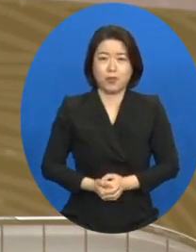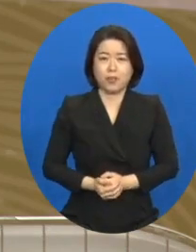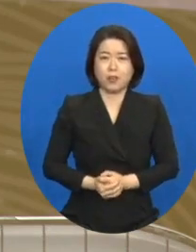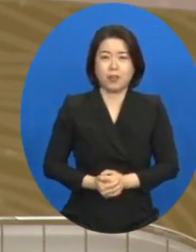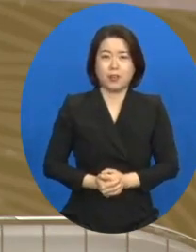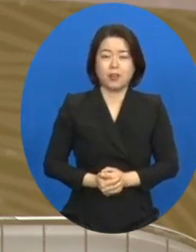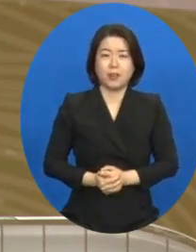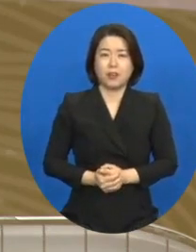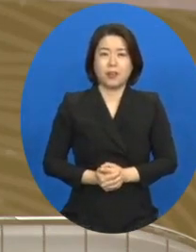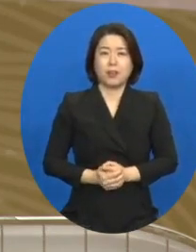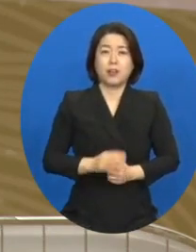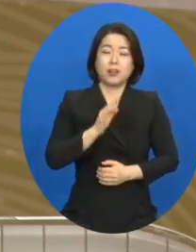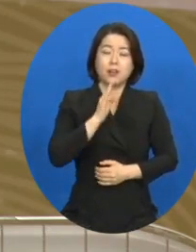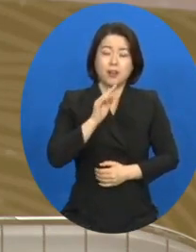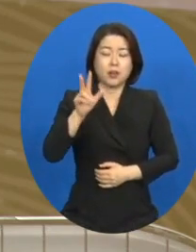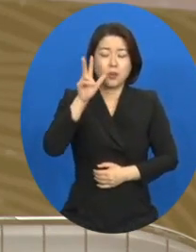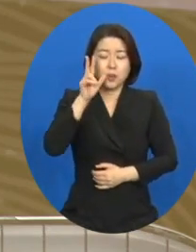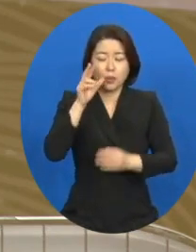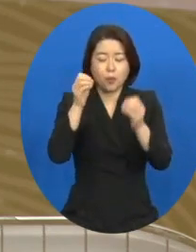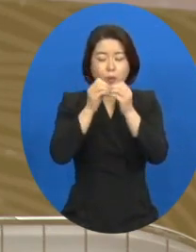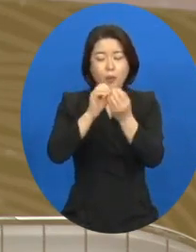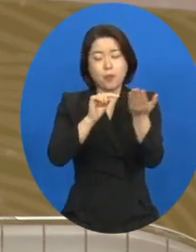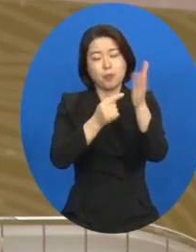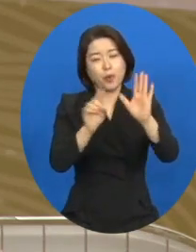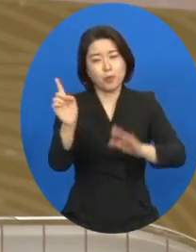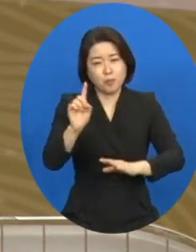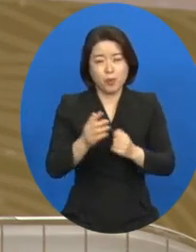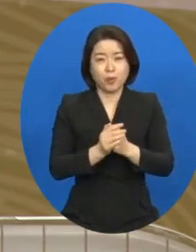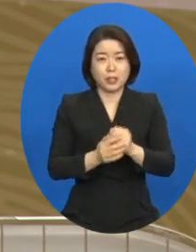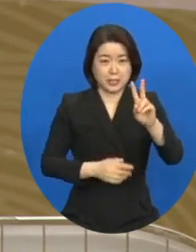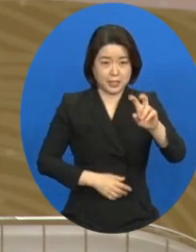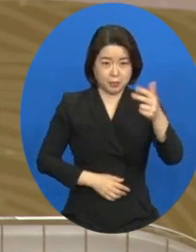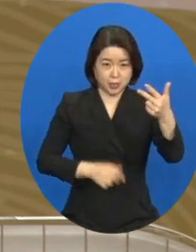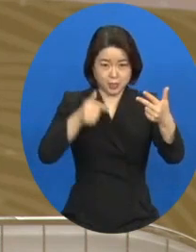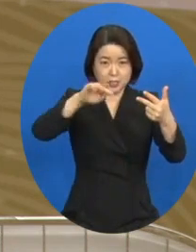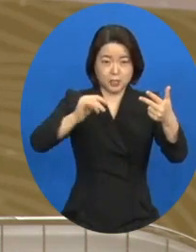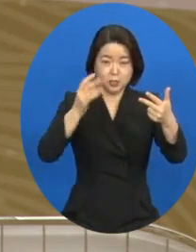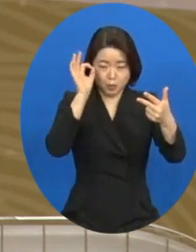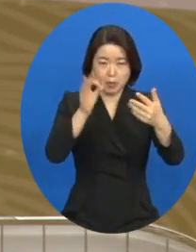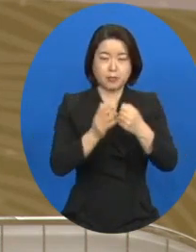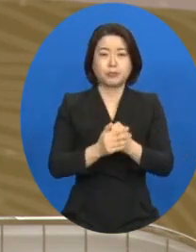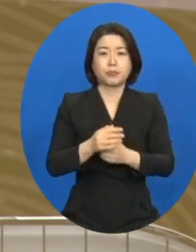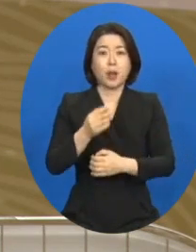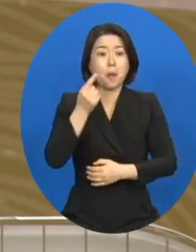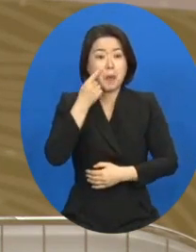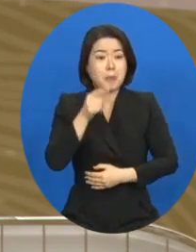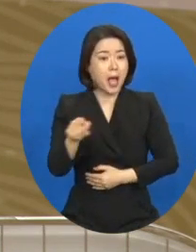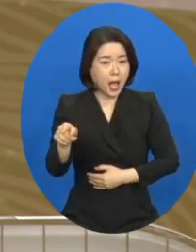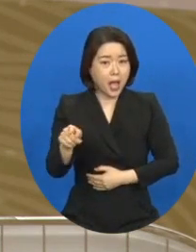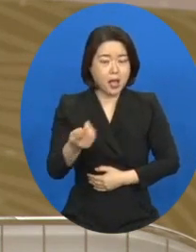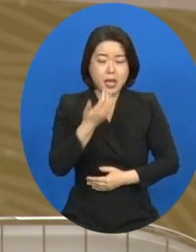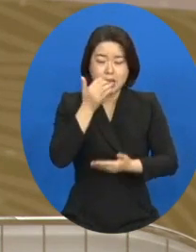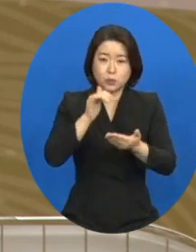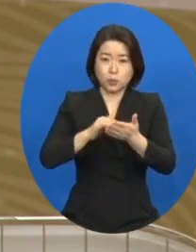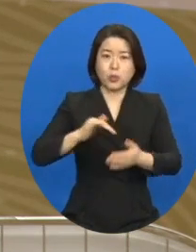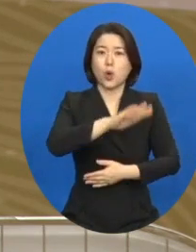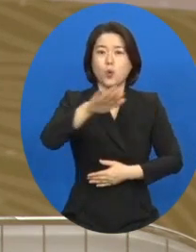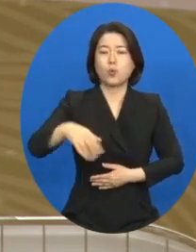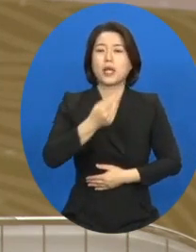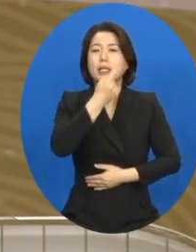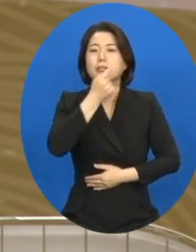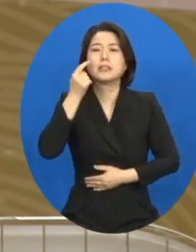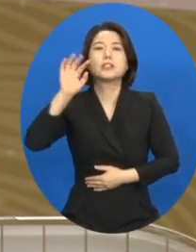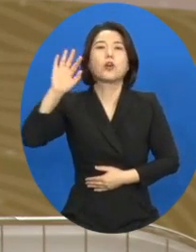참 여호수아의 표현이 재밌어요. 27절을 한번 볼까요? 보십시오. 이 돌이 우리에게 증거가